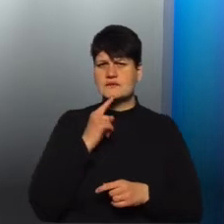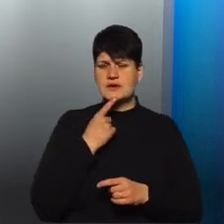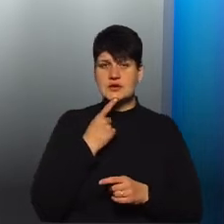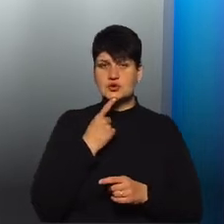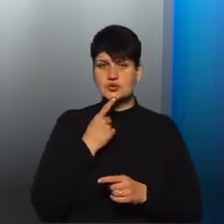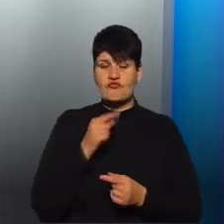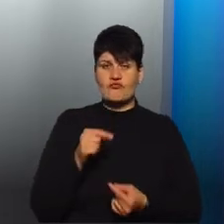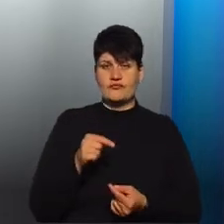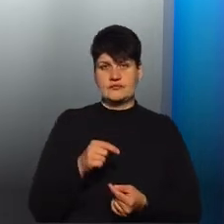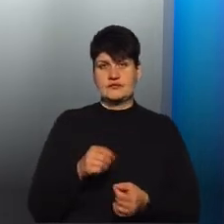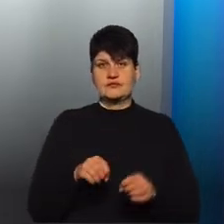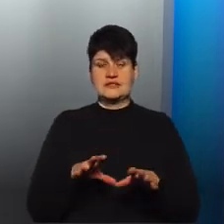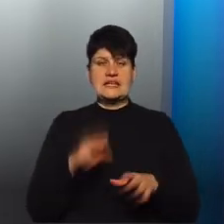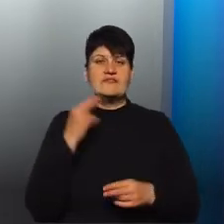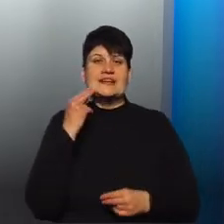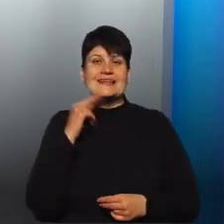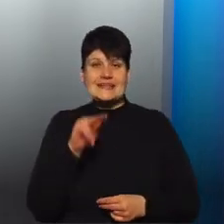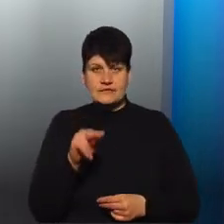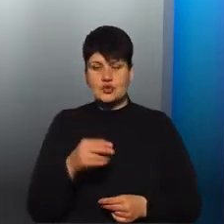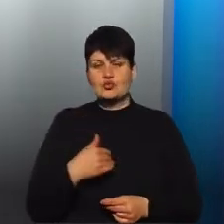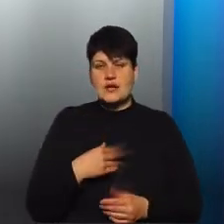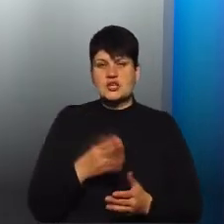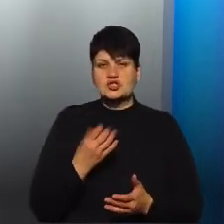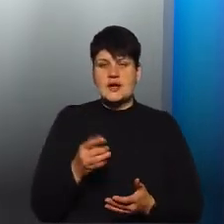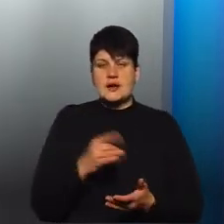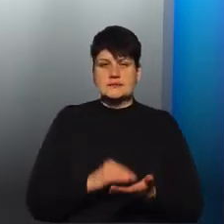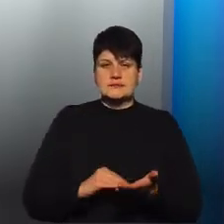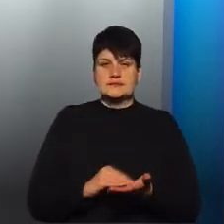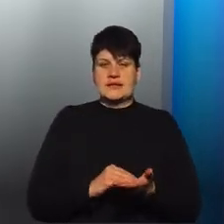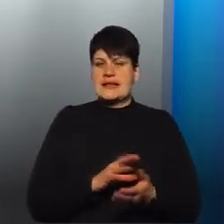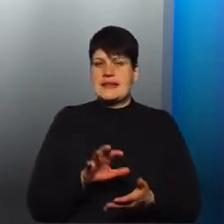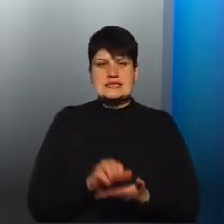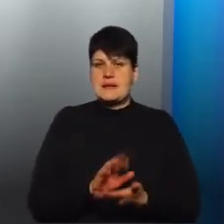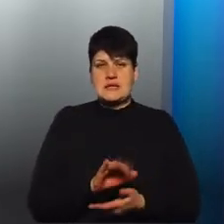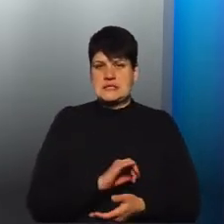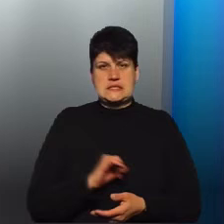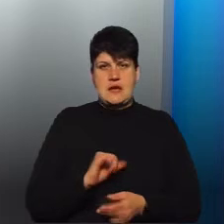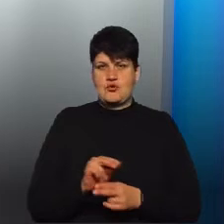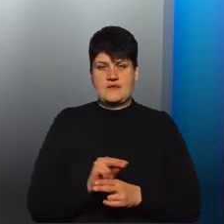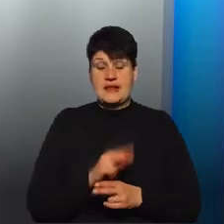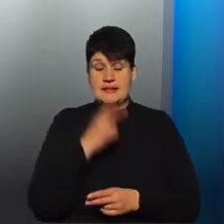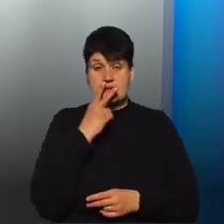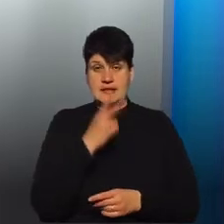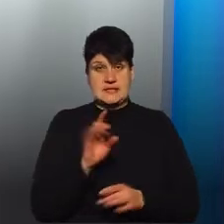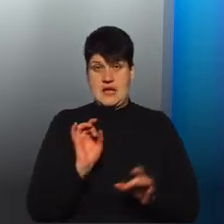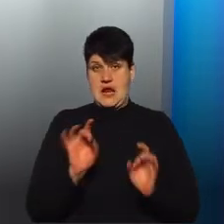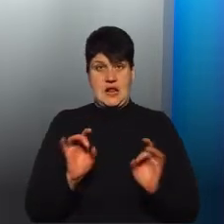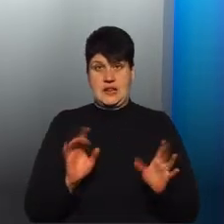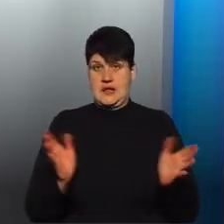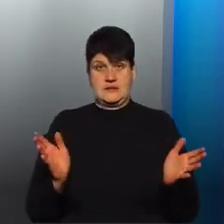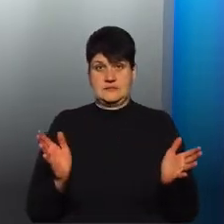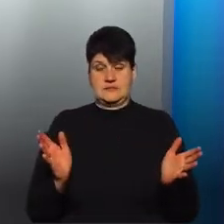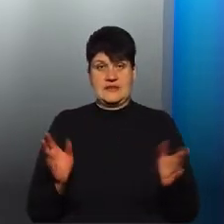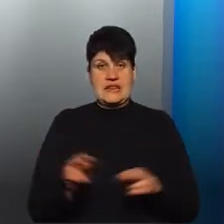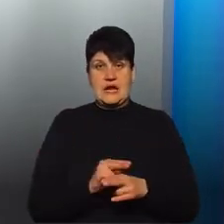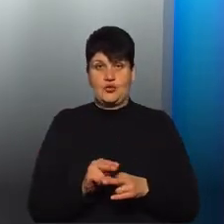оцю ефективність. Тому я ще раз наголошую, не займатися самолікуванням, не дивитися рекламу, ну, не лікуватися за рекламою,